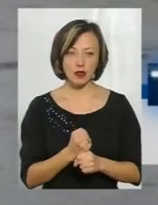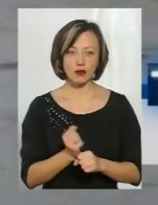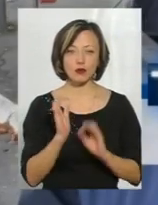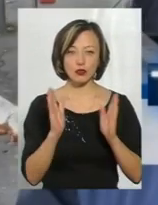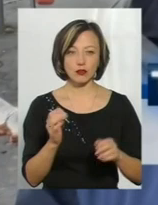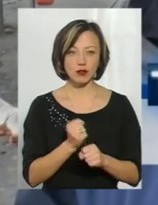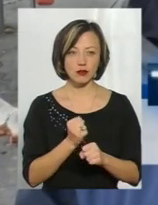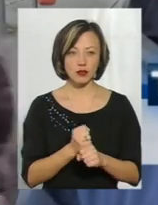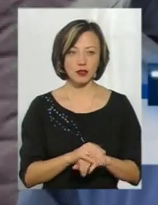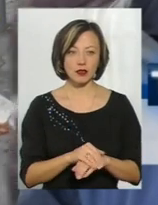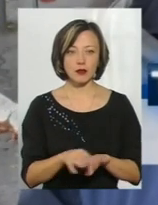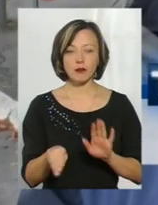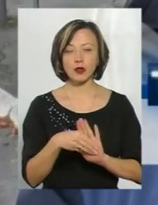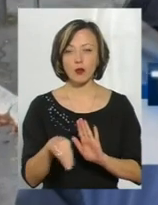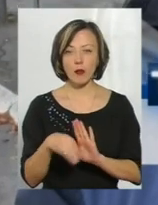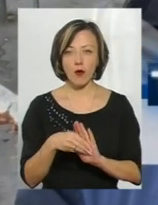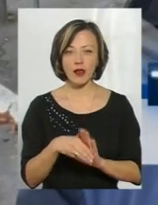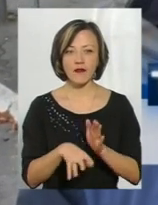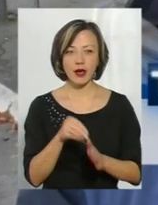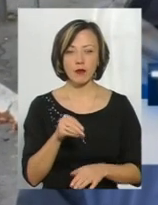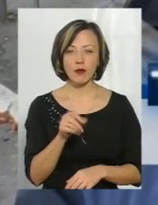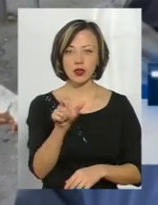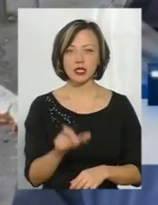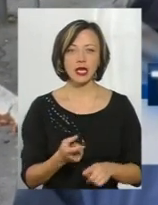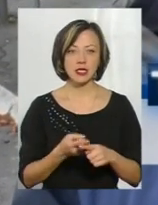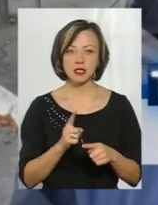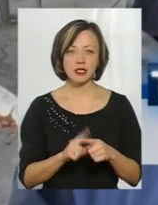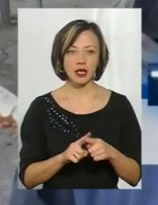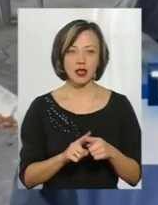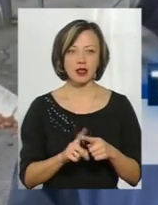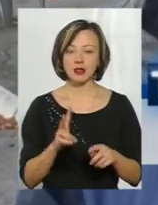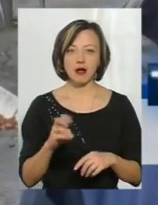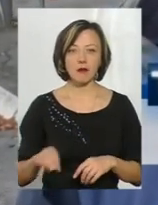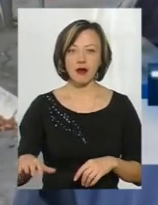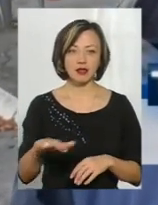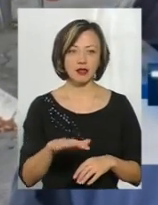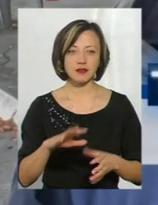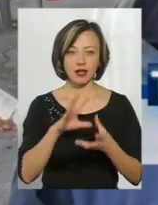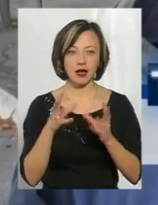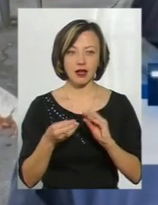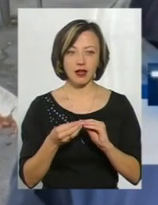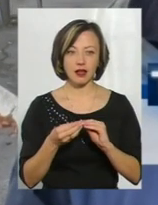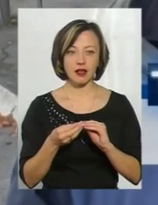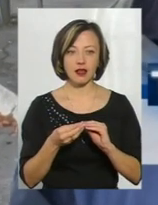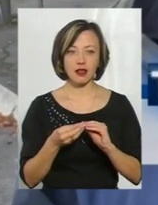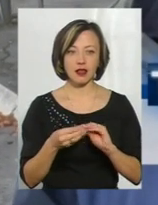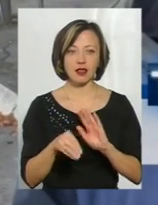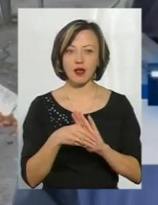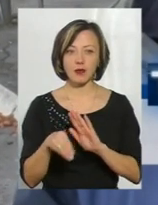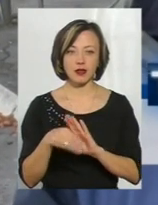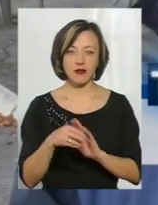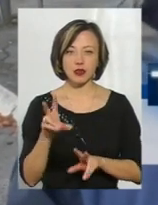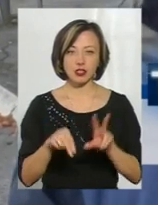працювати. Підкуповування виборця – це не майданчики, це в загальному не підкуповування, я не вважаю